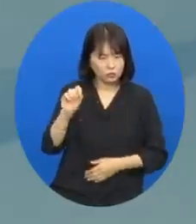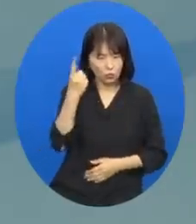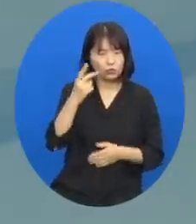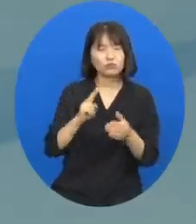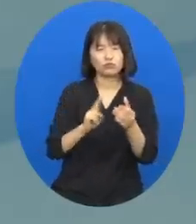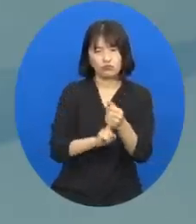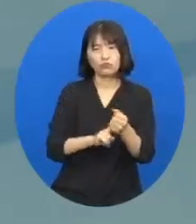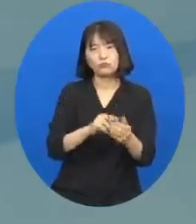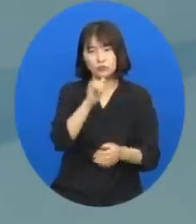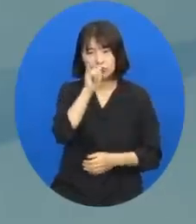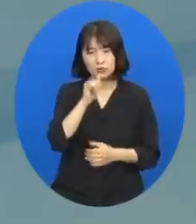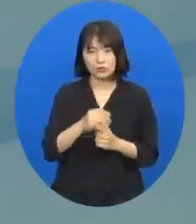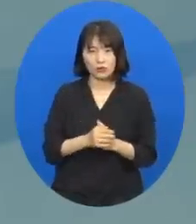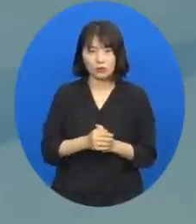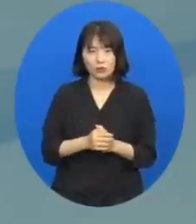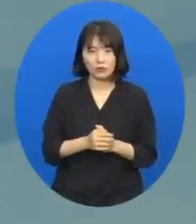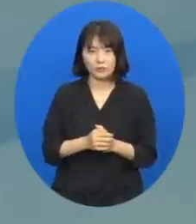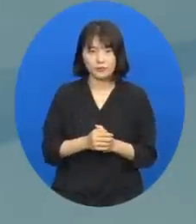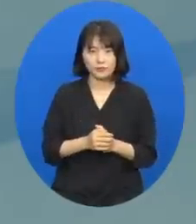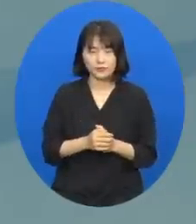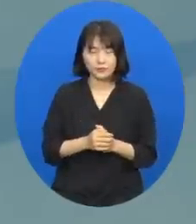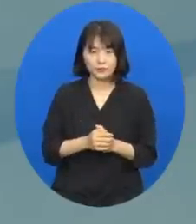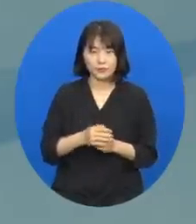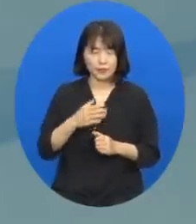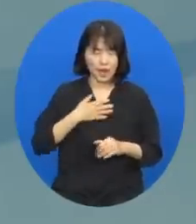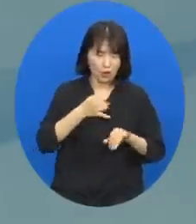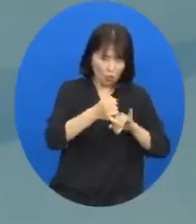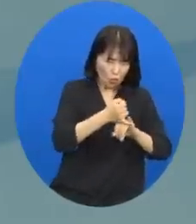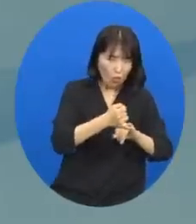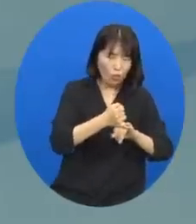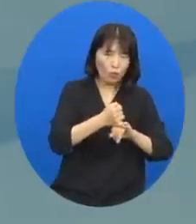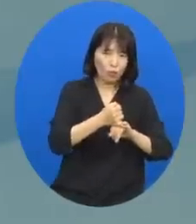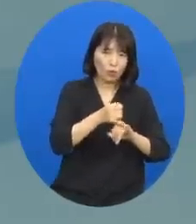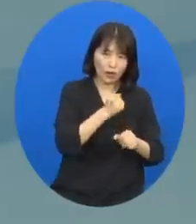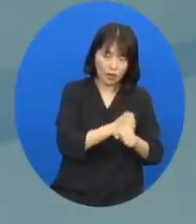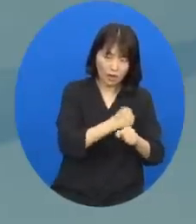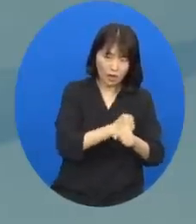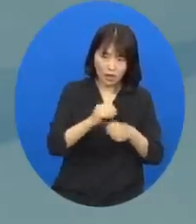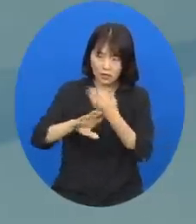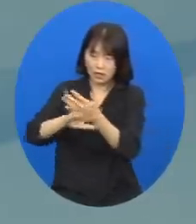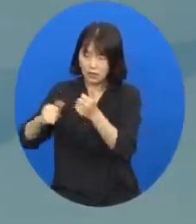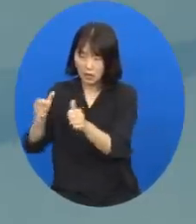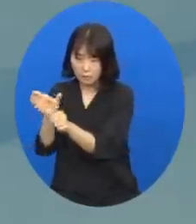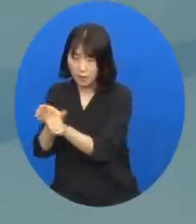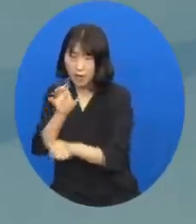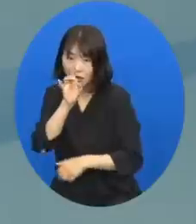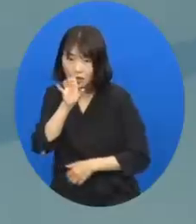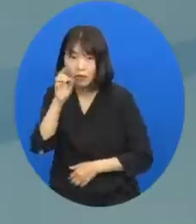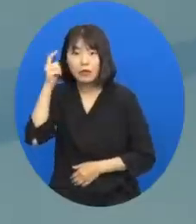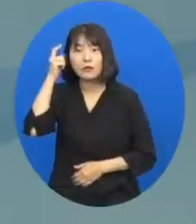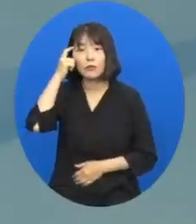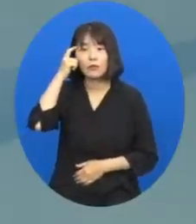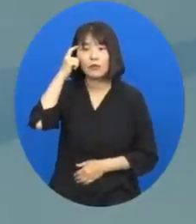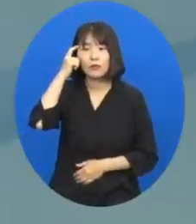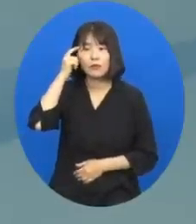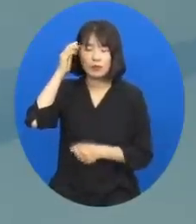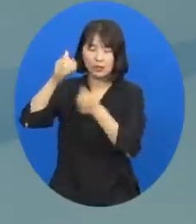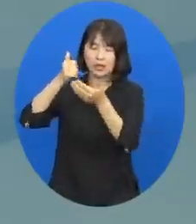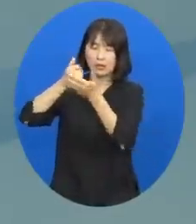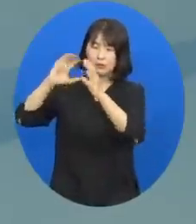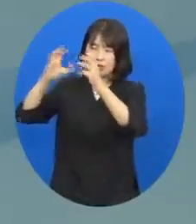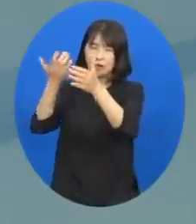뭐죠 그 사람이 하면 안되는 것입니까 1 늘 위해 주님을 위해 하는 나라를 위해서